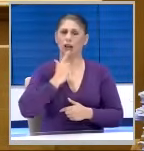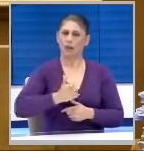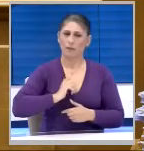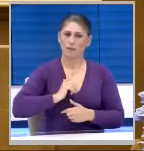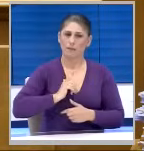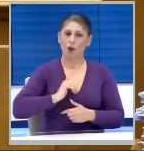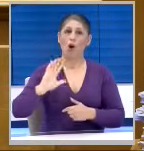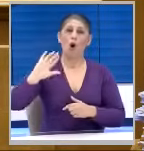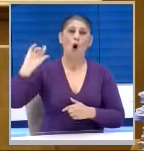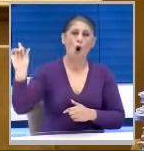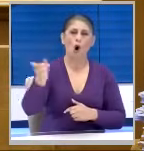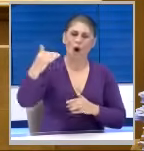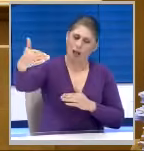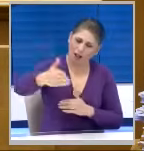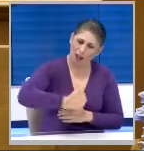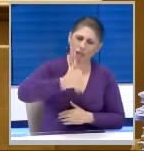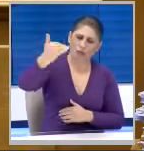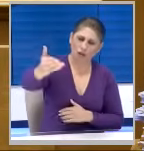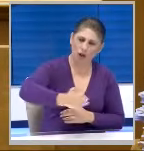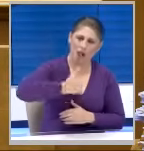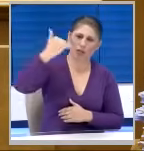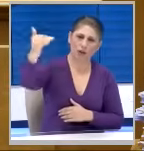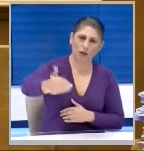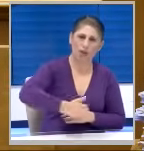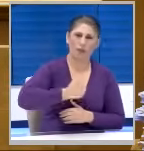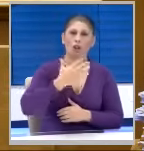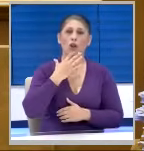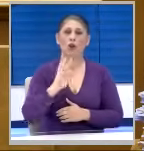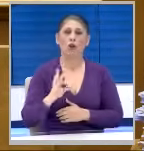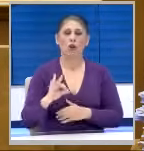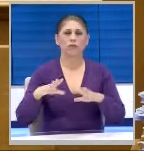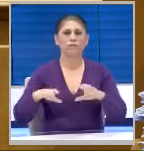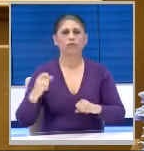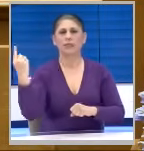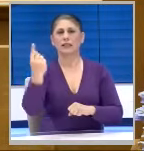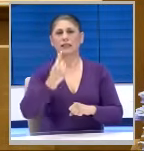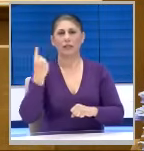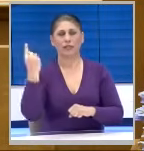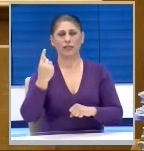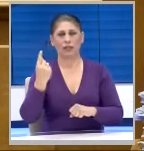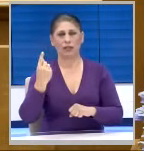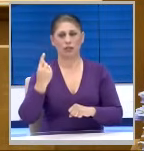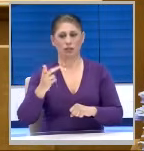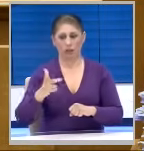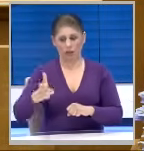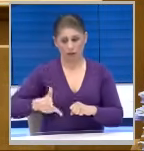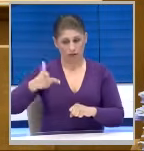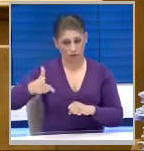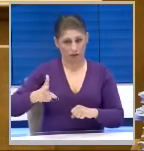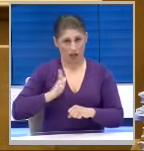πηγαίνανε από τη γραμμή καθόδου εκείνη τη μέρα λόγω των επικρατουσών συνθηκών η επιβατική αμαξοστοιχία